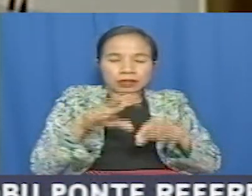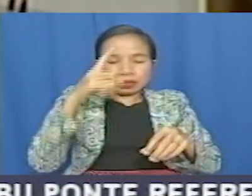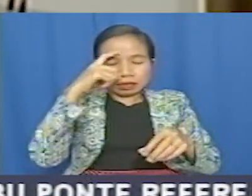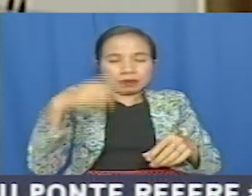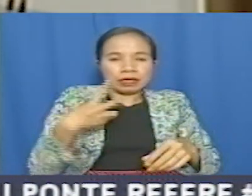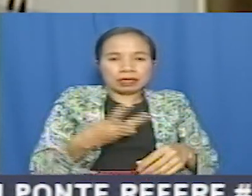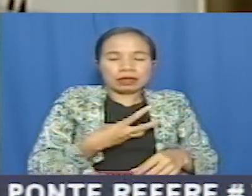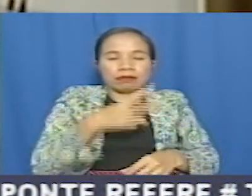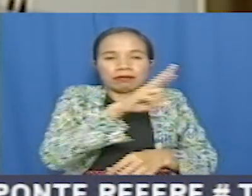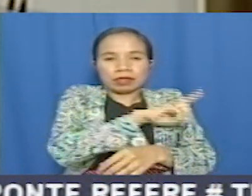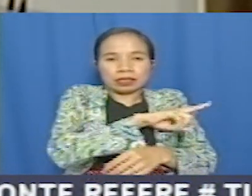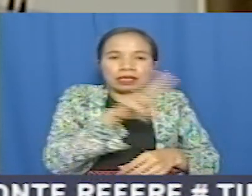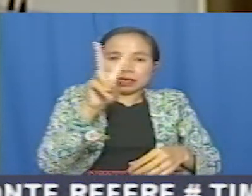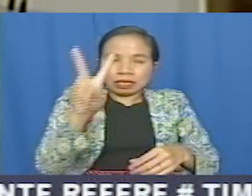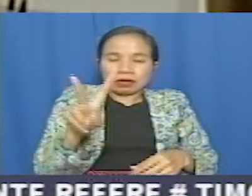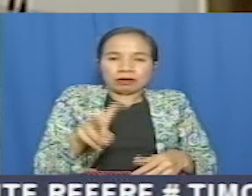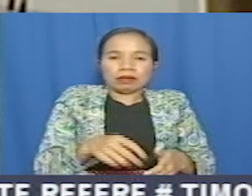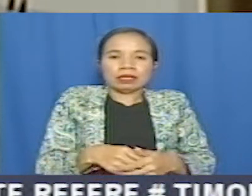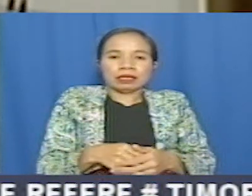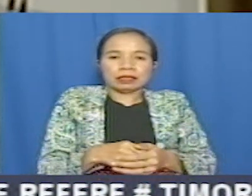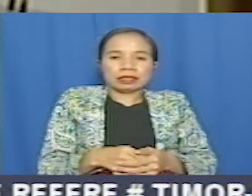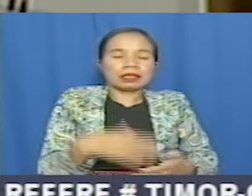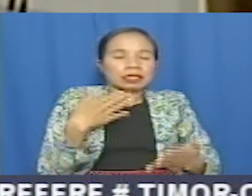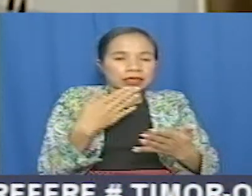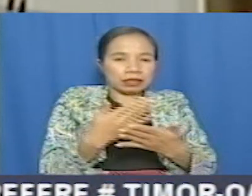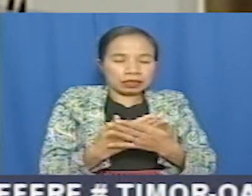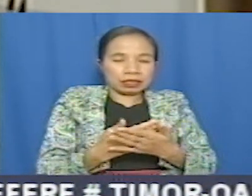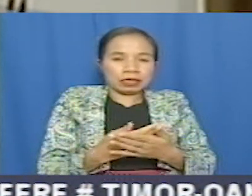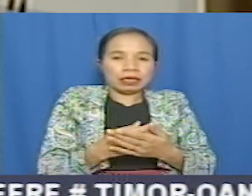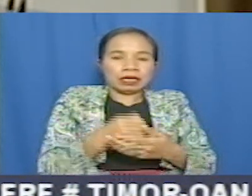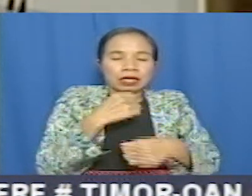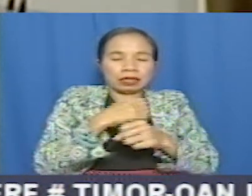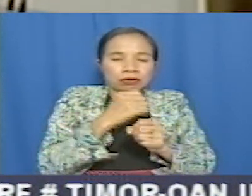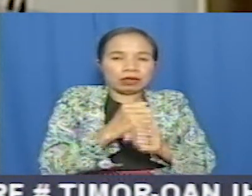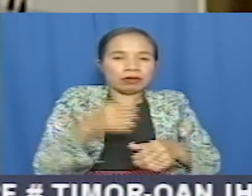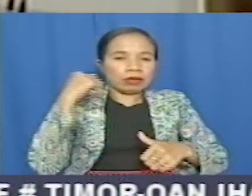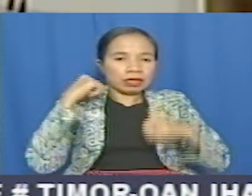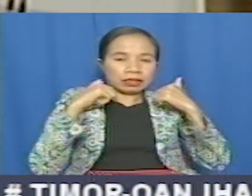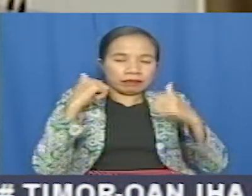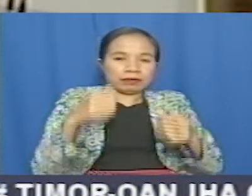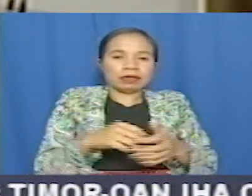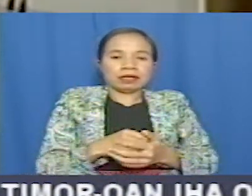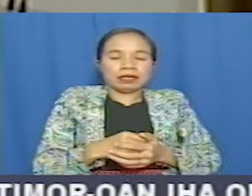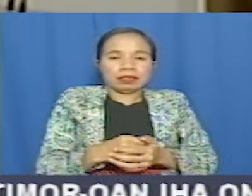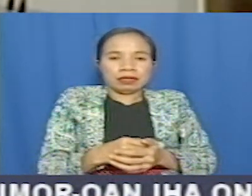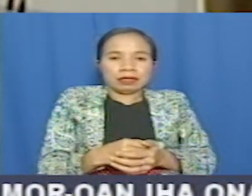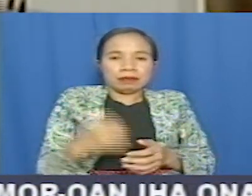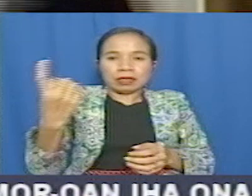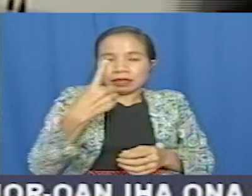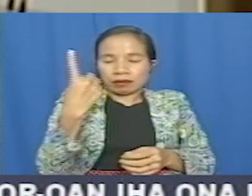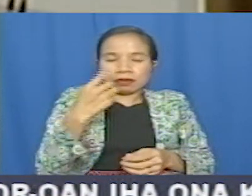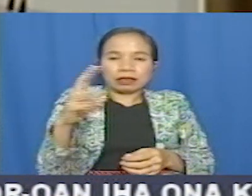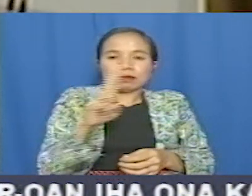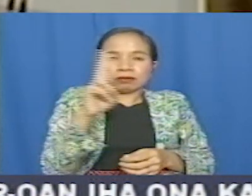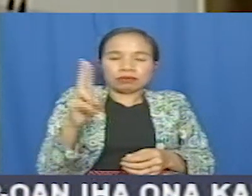ita vacina dala rua tiona ita seguro liutan atu halao aktividades mais que makane na fatin